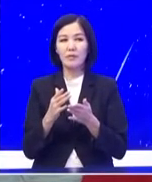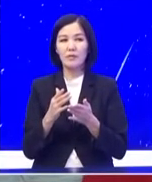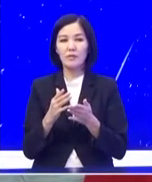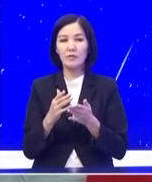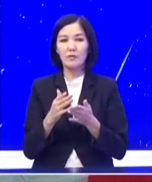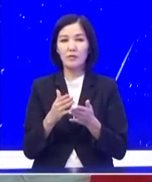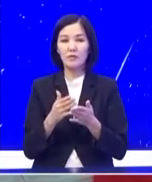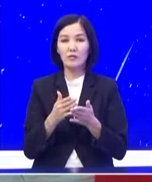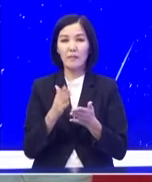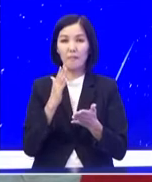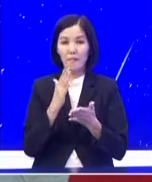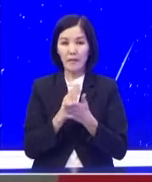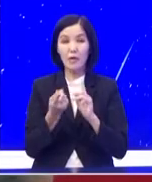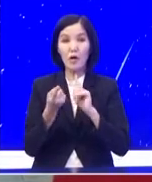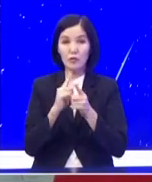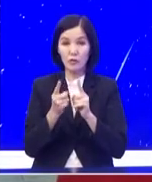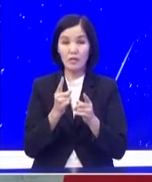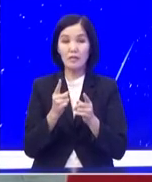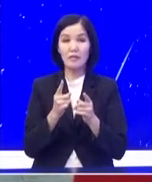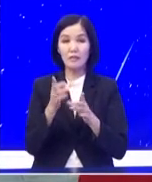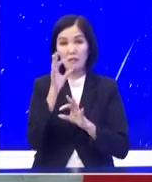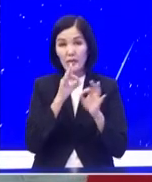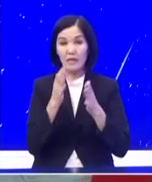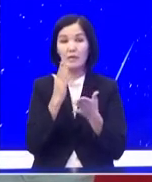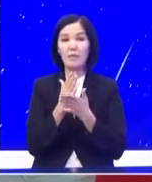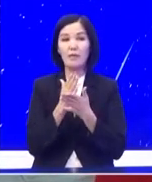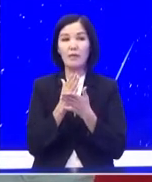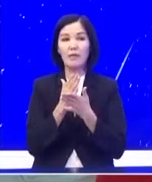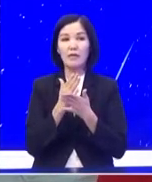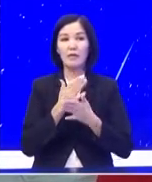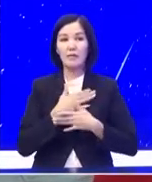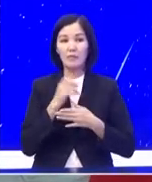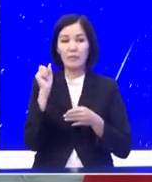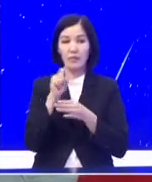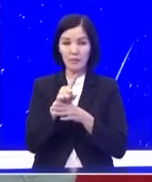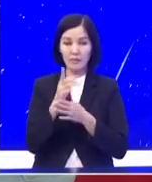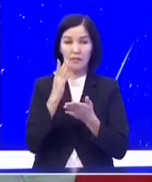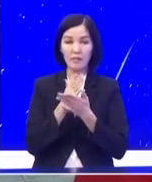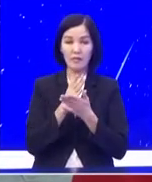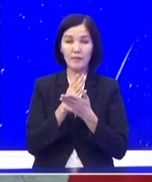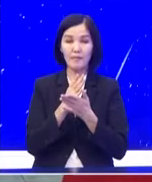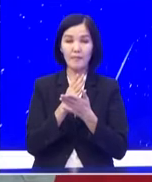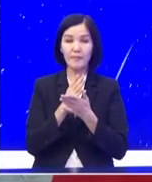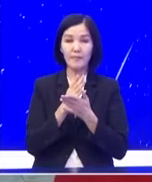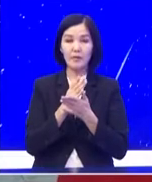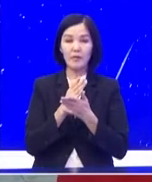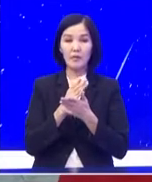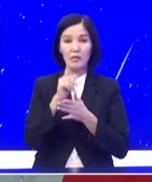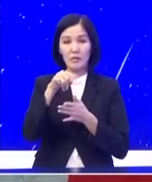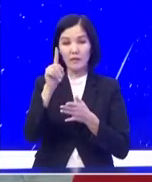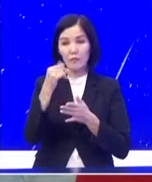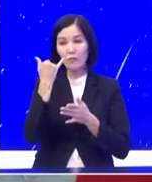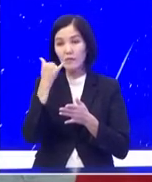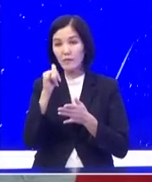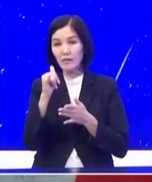айтпаймын, например. Заменяющий болады. Ектер болған жоқ, мен заявка берімді. Вот, по заявке олар мен телефонын алыпты,